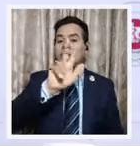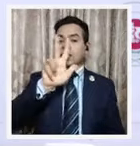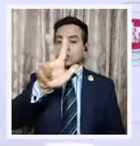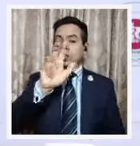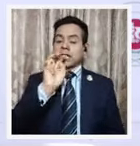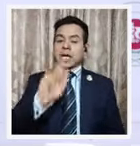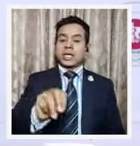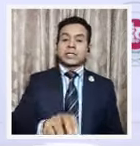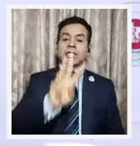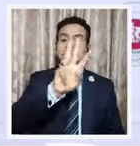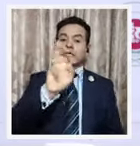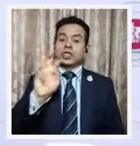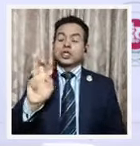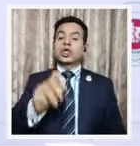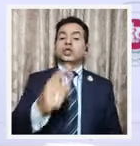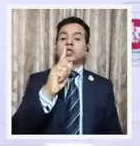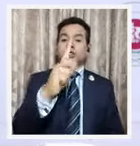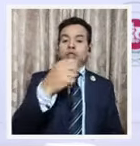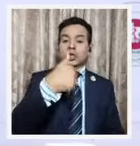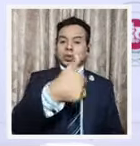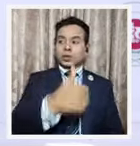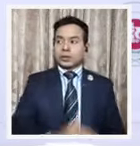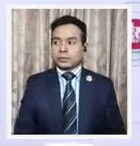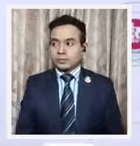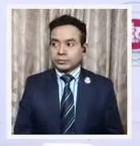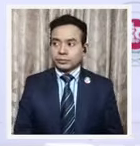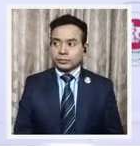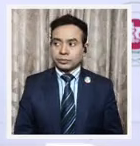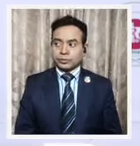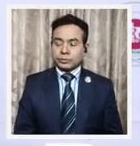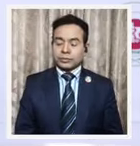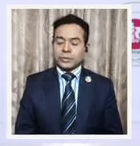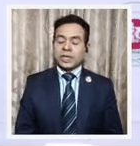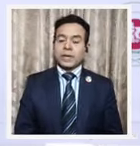4,531 জন এবং এ পর্যন্ত কোভিড-19 স্বাস্থ্যসেবা গ্রহণ করেছেন